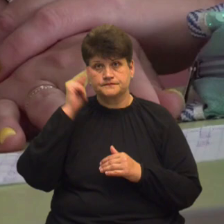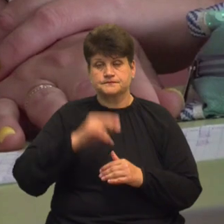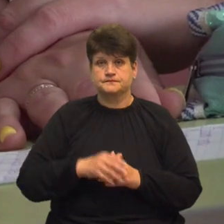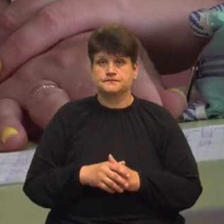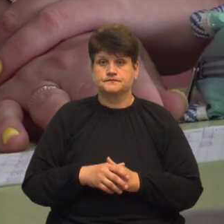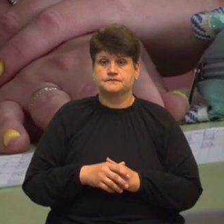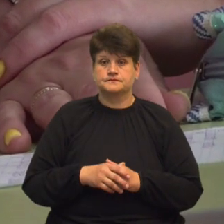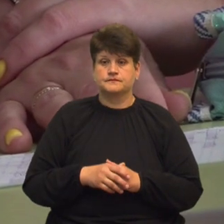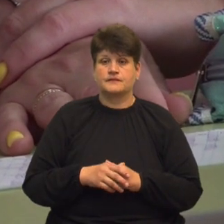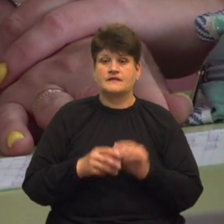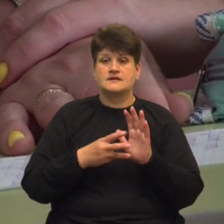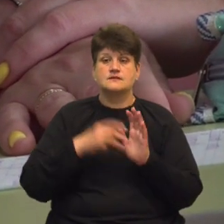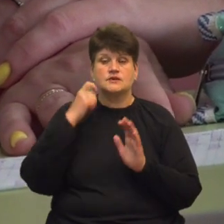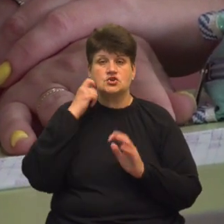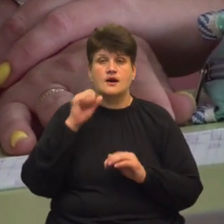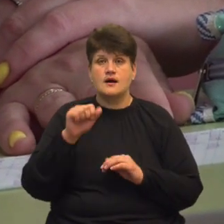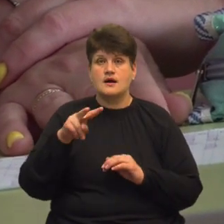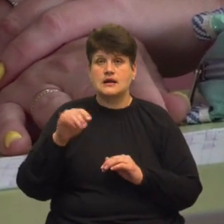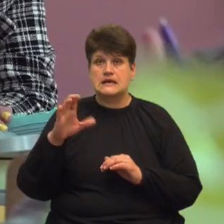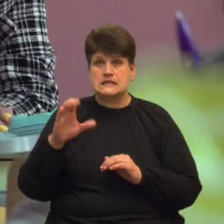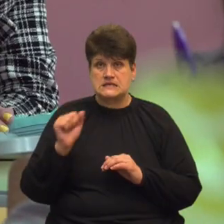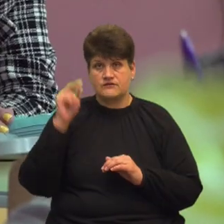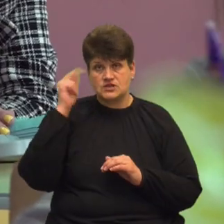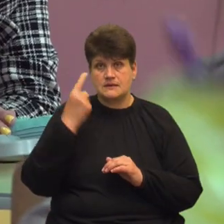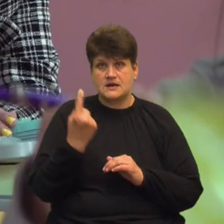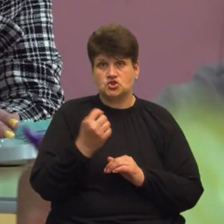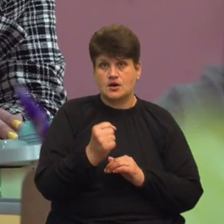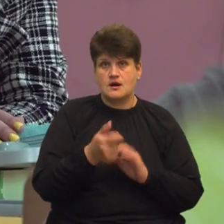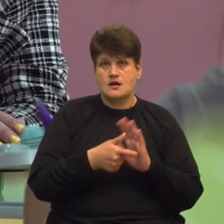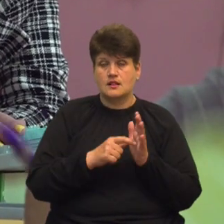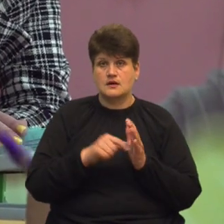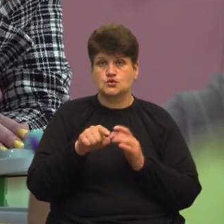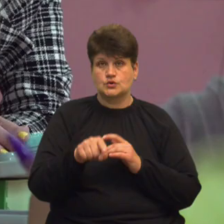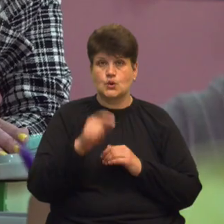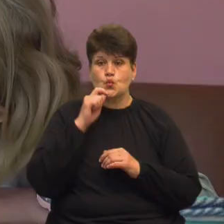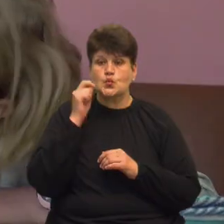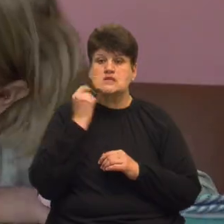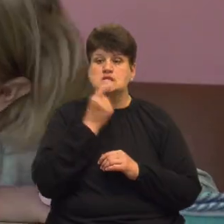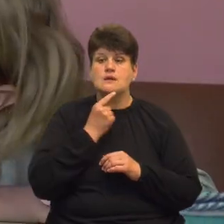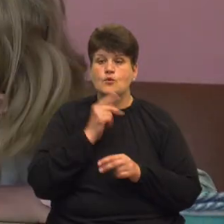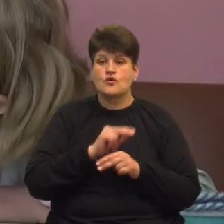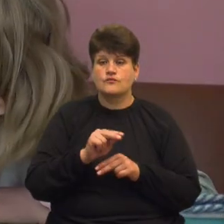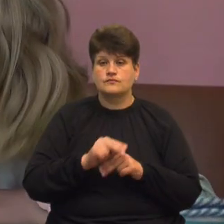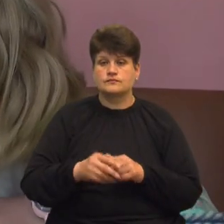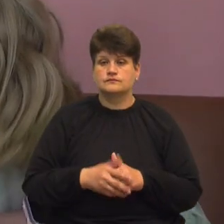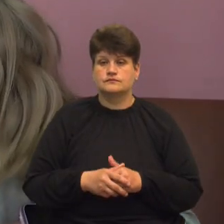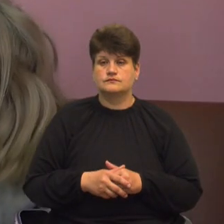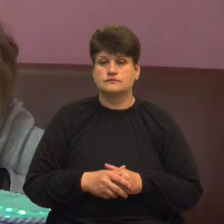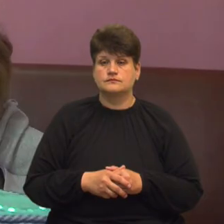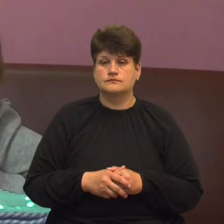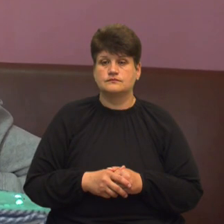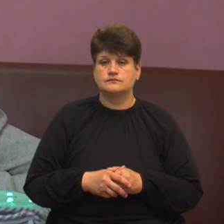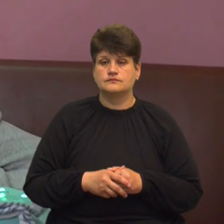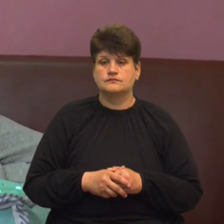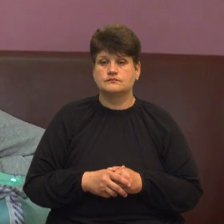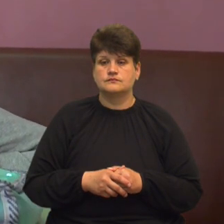предметів. Восьмирічна Аліса навчається у 1-му А-класі. У неї урок з української мови. Алісочка, що ти пишеш, сонечко?